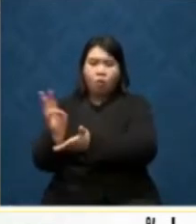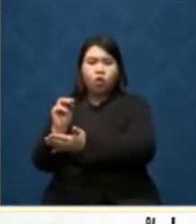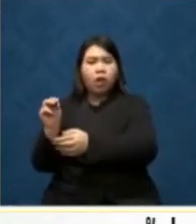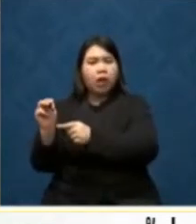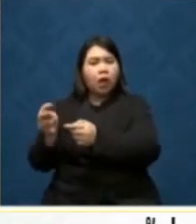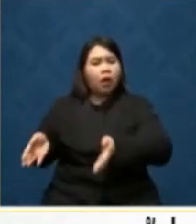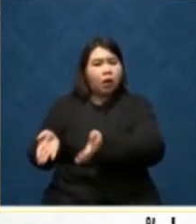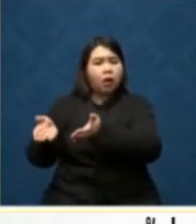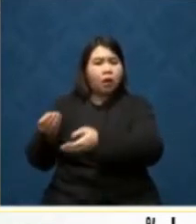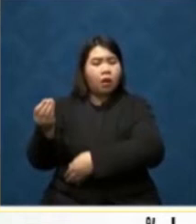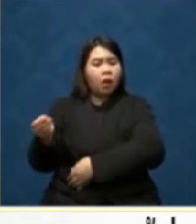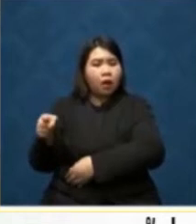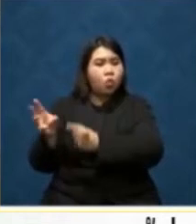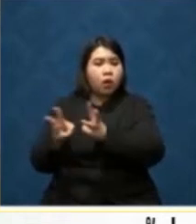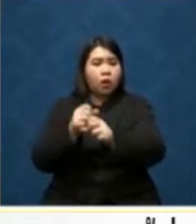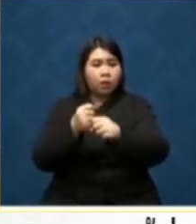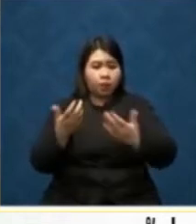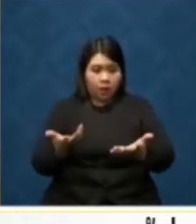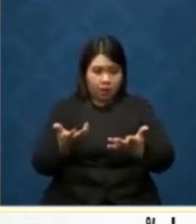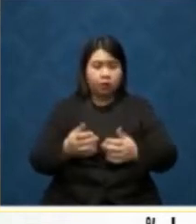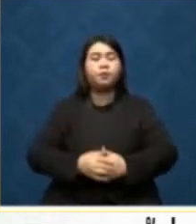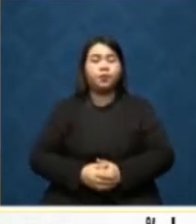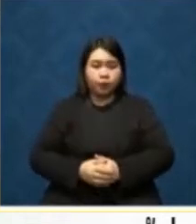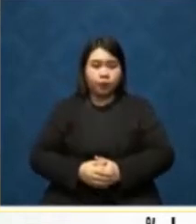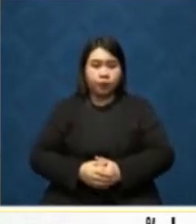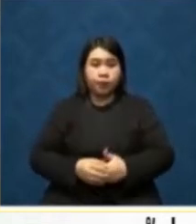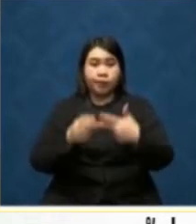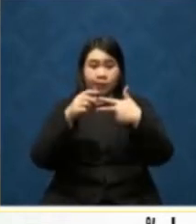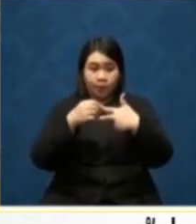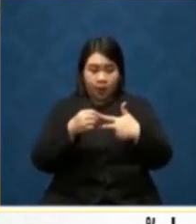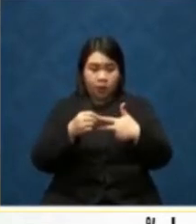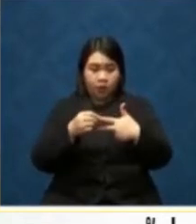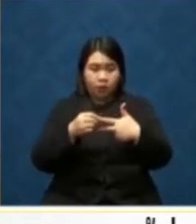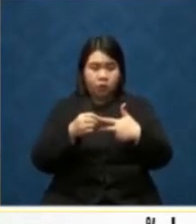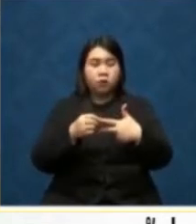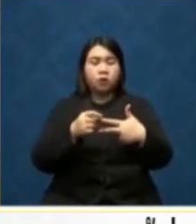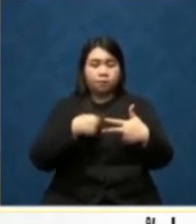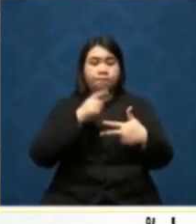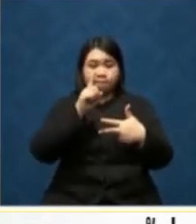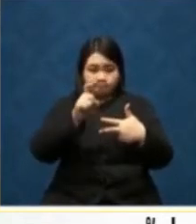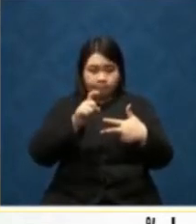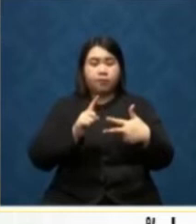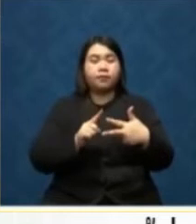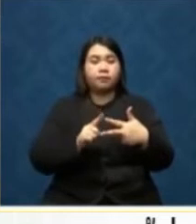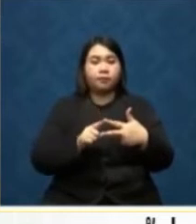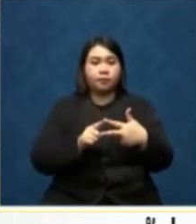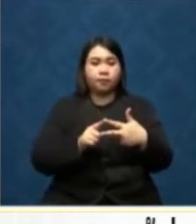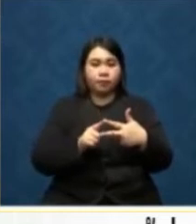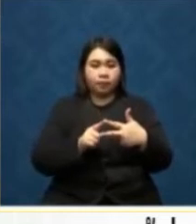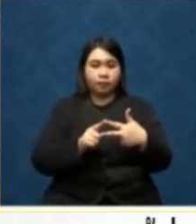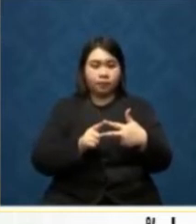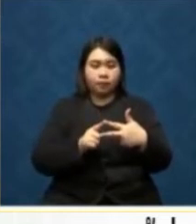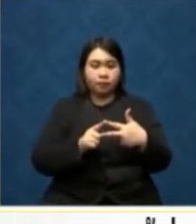ท่จะเอาเงิปศรกอต่จากนี้อุ kings ให้กับมษยประต์ใวิทภ tasพระเด็นที่ 2